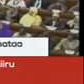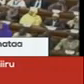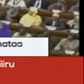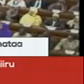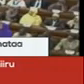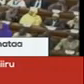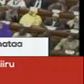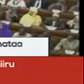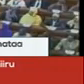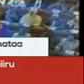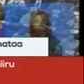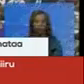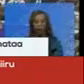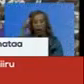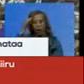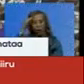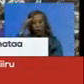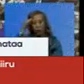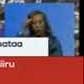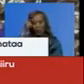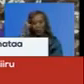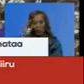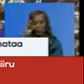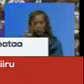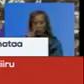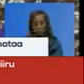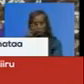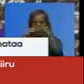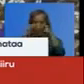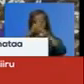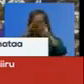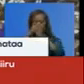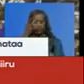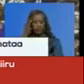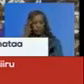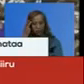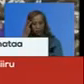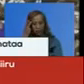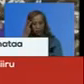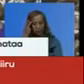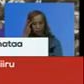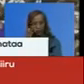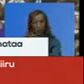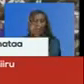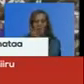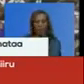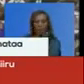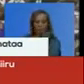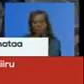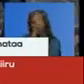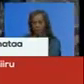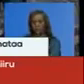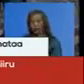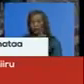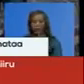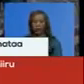ክቡር ዶክተር አቢይ አህመድ የኤፍ3 ጠቅላይ ሚኒስትር ቃለ መሐላ እንዲፈጽሙ ጠይቃለሁ።